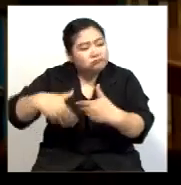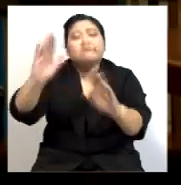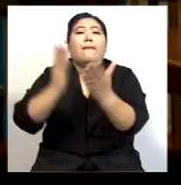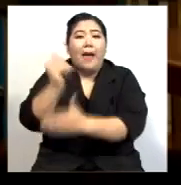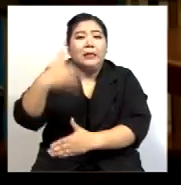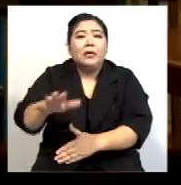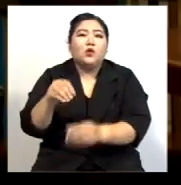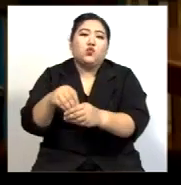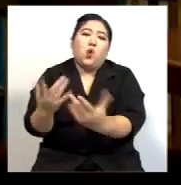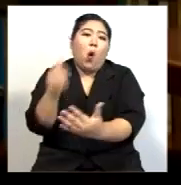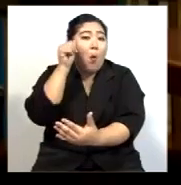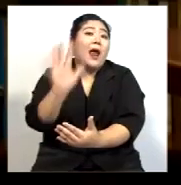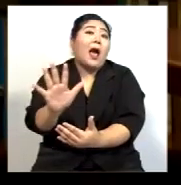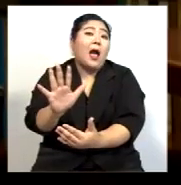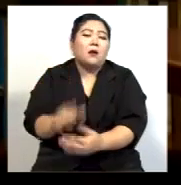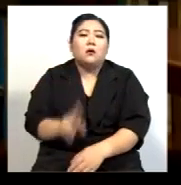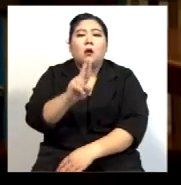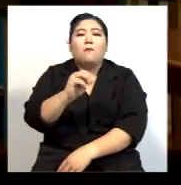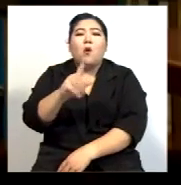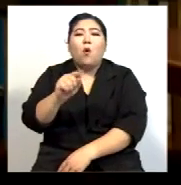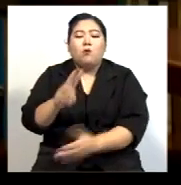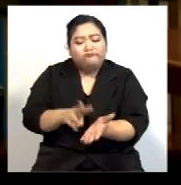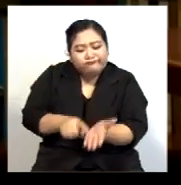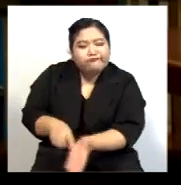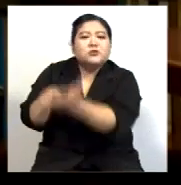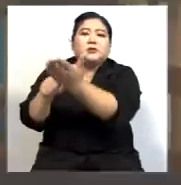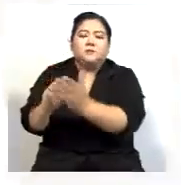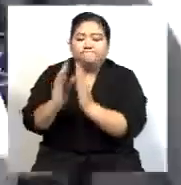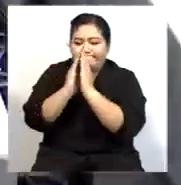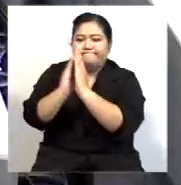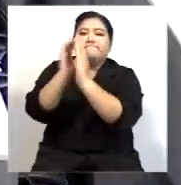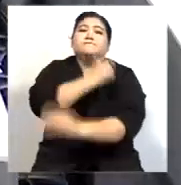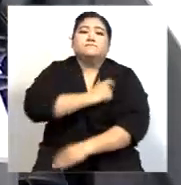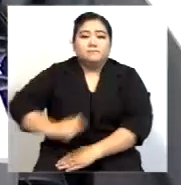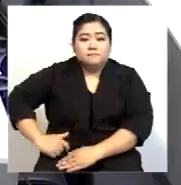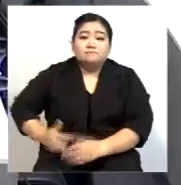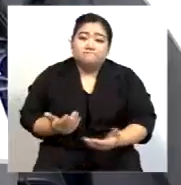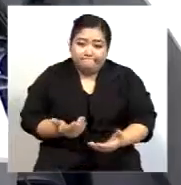ล้วก็ทิ้งไว้5วันนะครับนายกรัฐมนตรีก็นำขึ้นทูลเกล้านะประกาศใช้เป็นกฎหมายได้